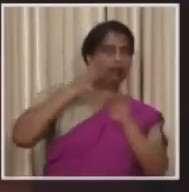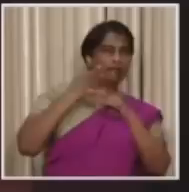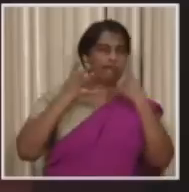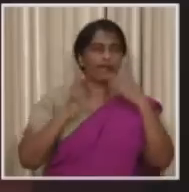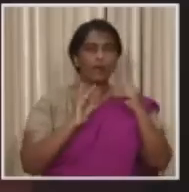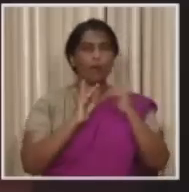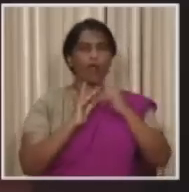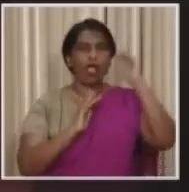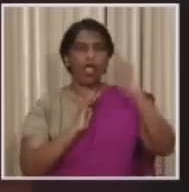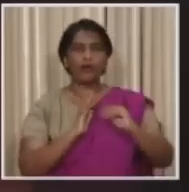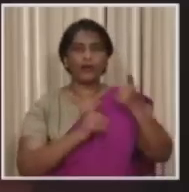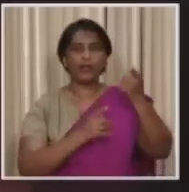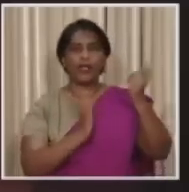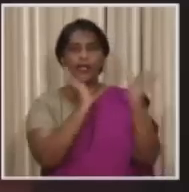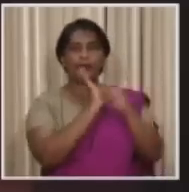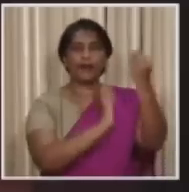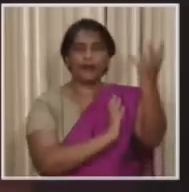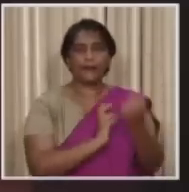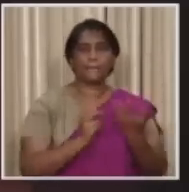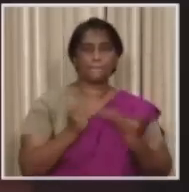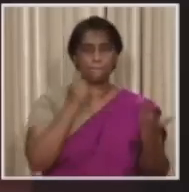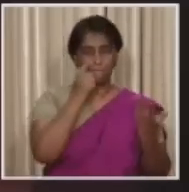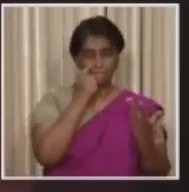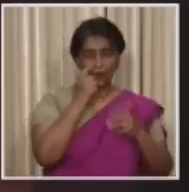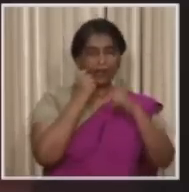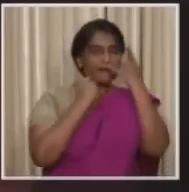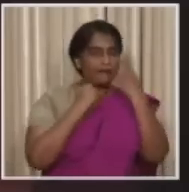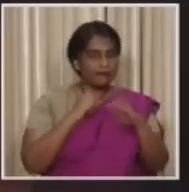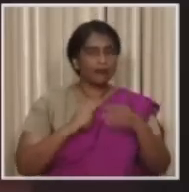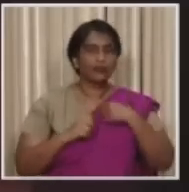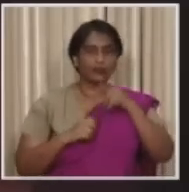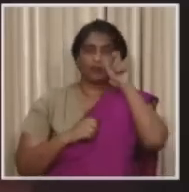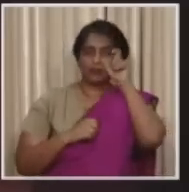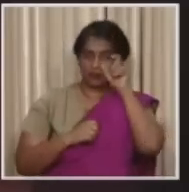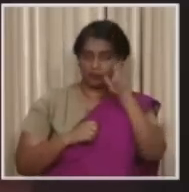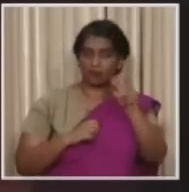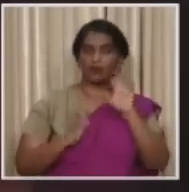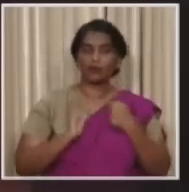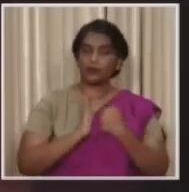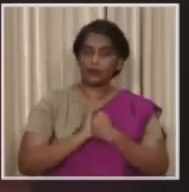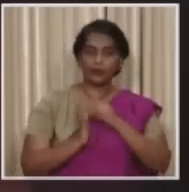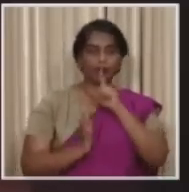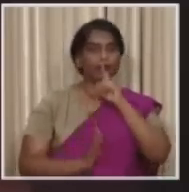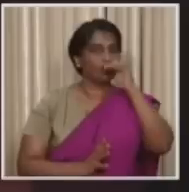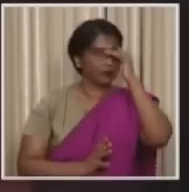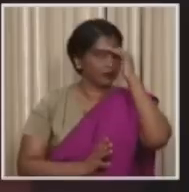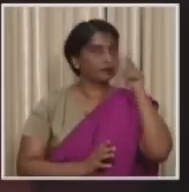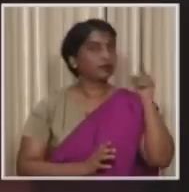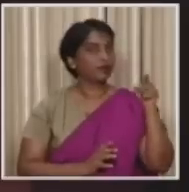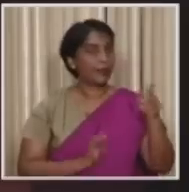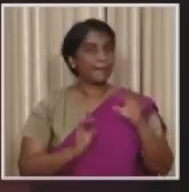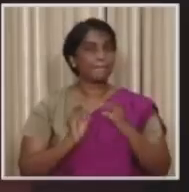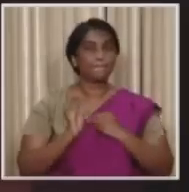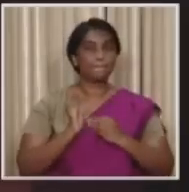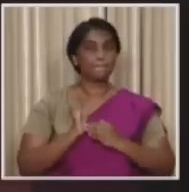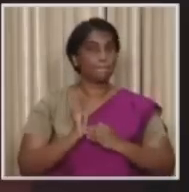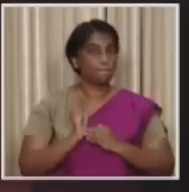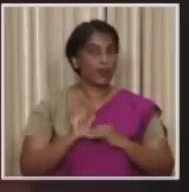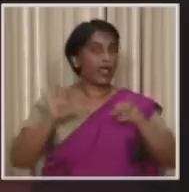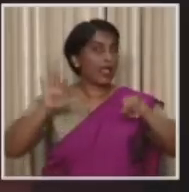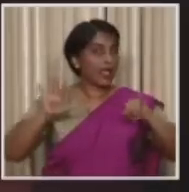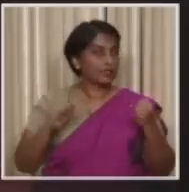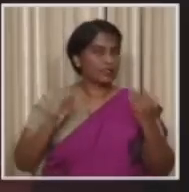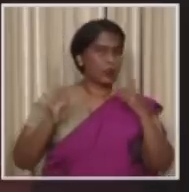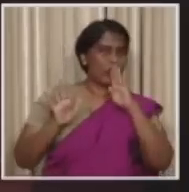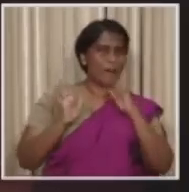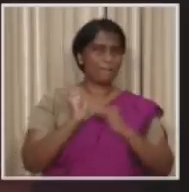මේ සිද්ධිය වෙනකොට අපි බලන්නට ඕන ගරු කතානායකතුමනි අර බිලියන 600ත් 700ත්